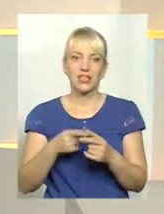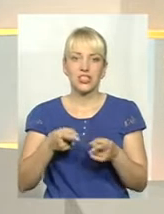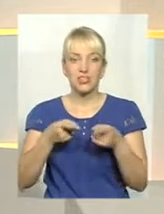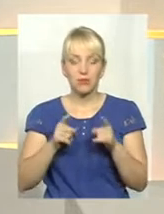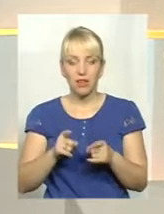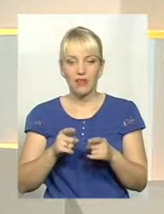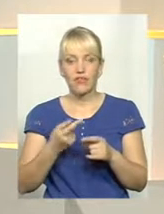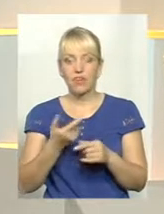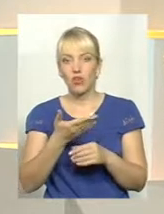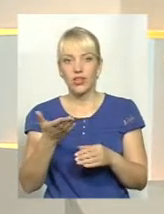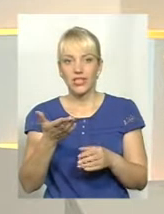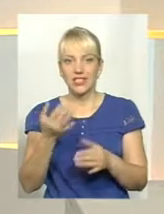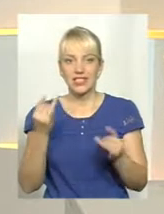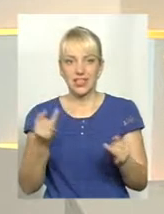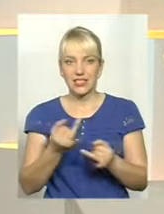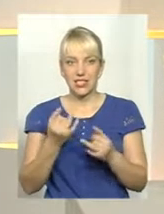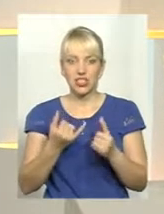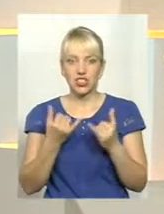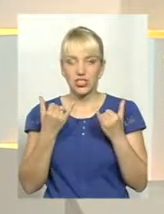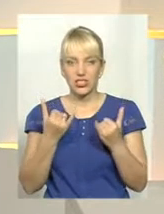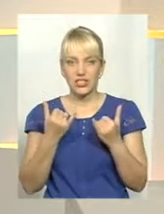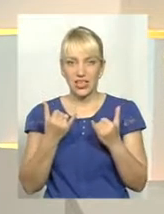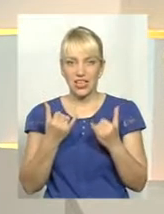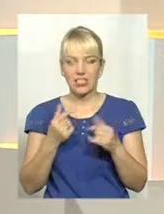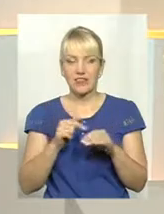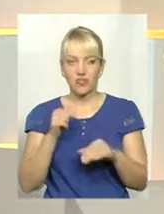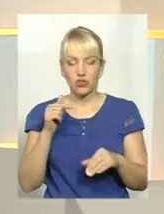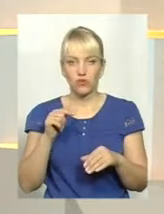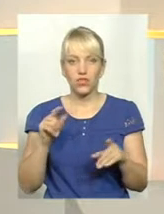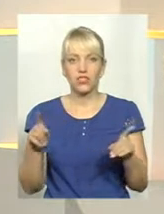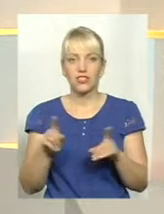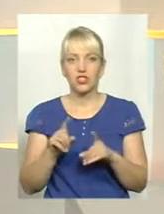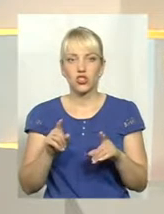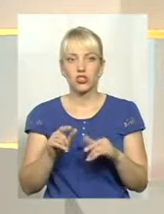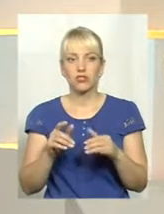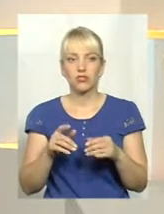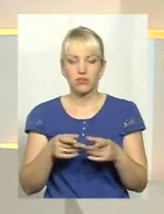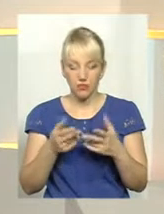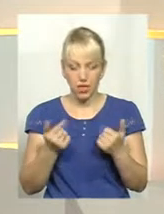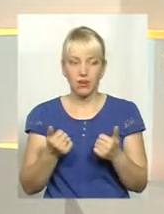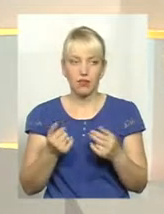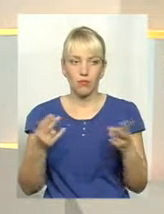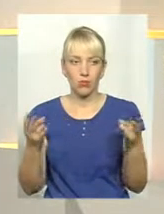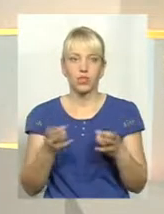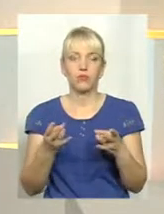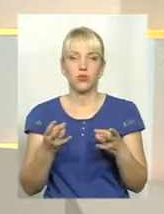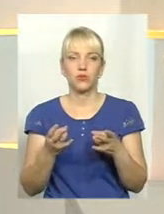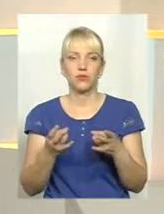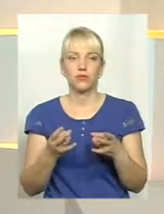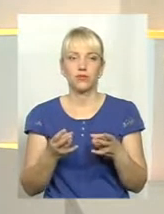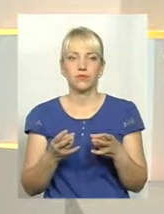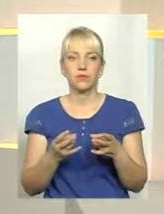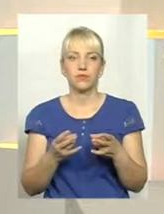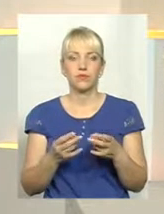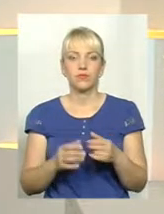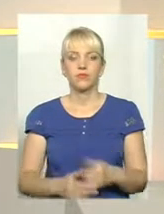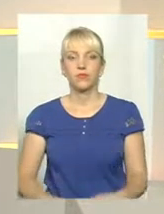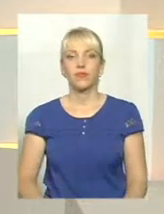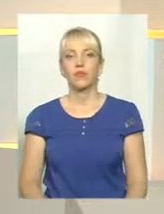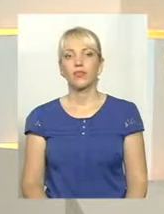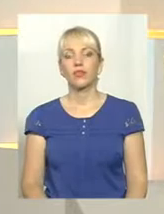мати бренд хороший, якісний, цілої області мали би бути зацікавлені підприємці. А